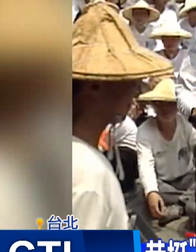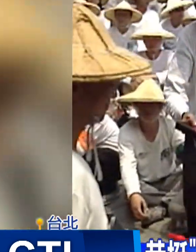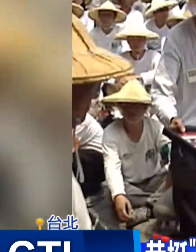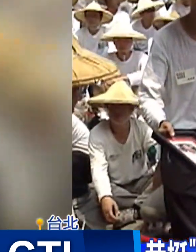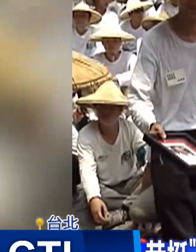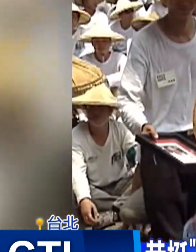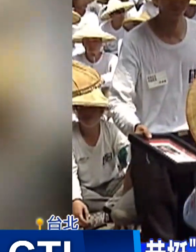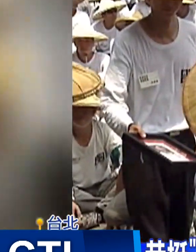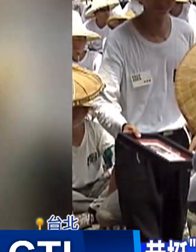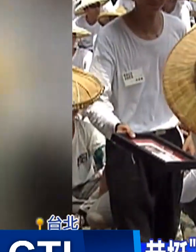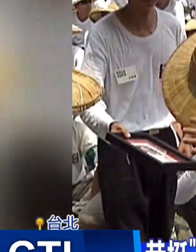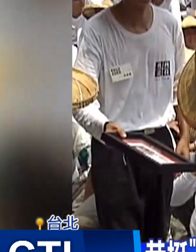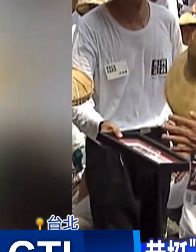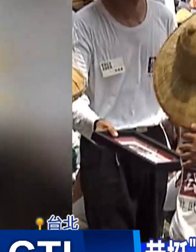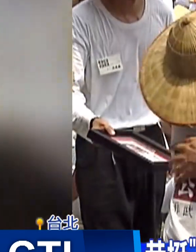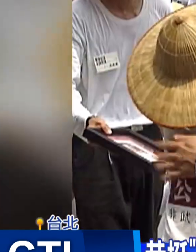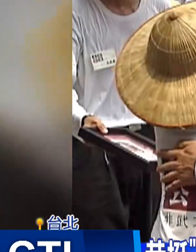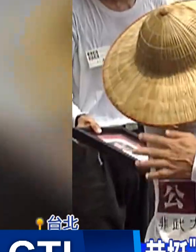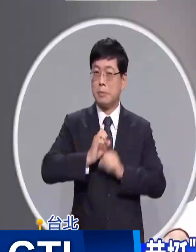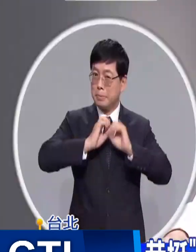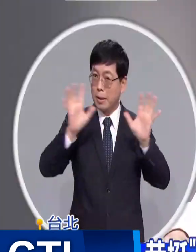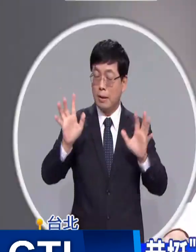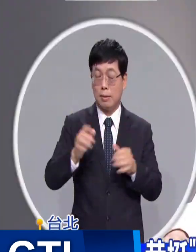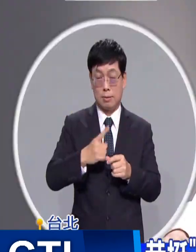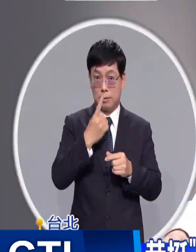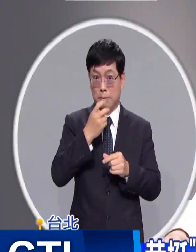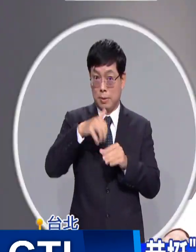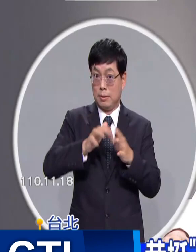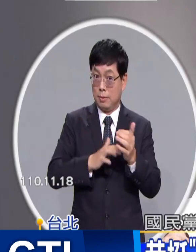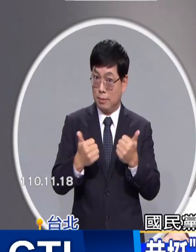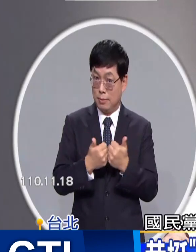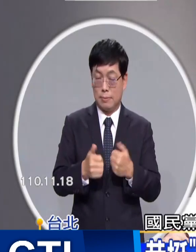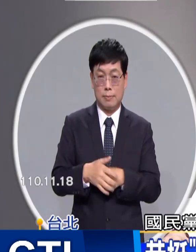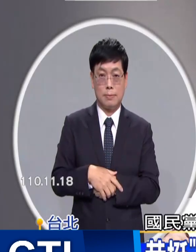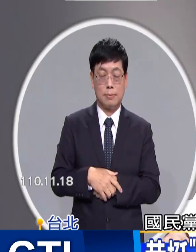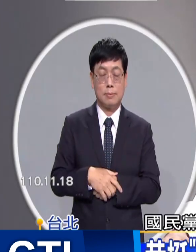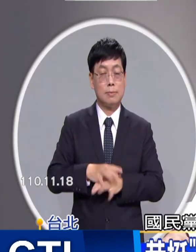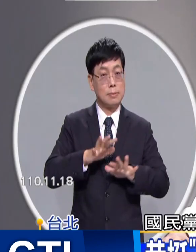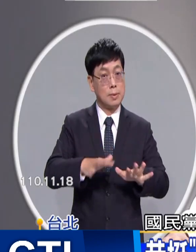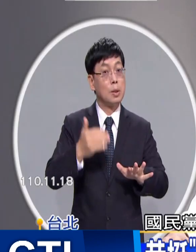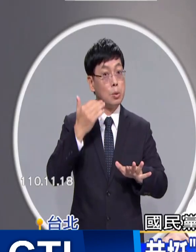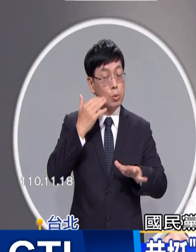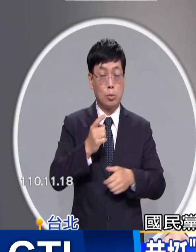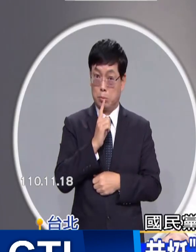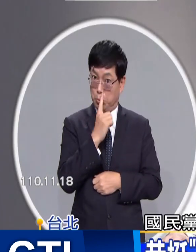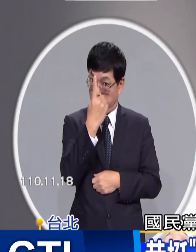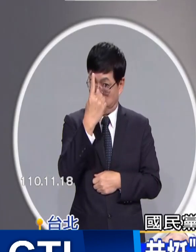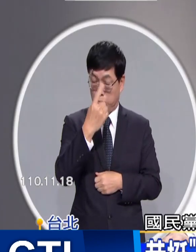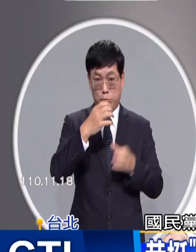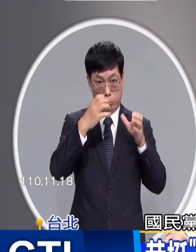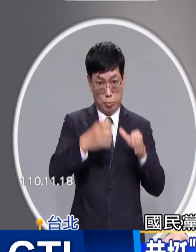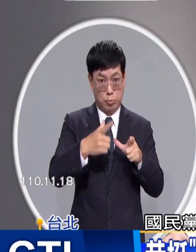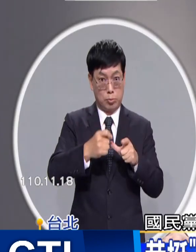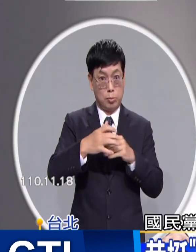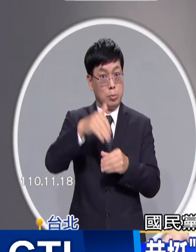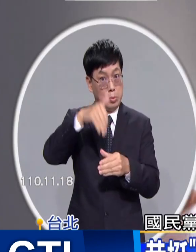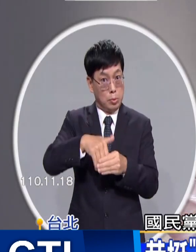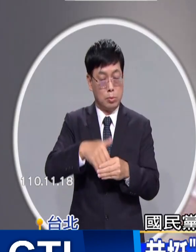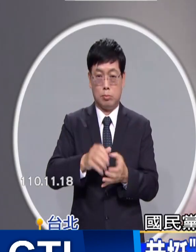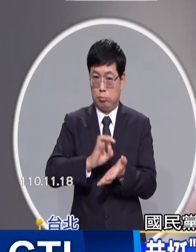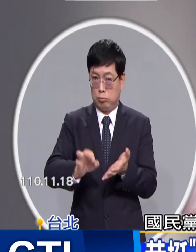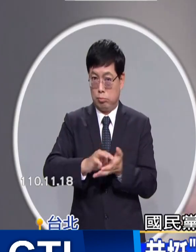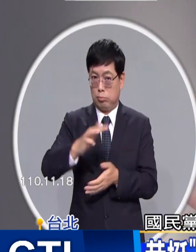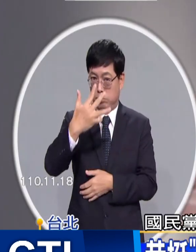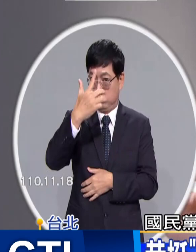国家最省钱，民进党再被打肿脸。 中选会说，今天如果单独办公投，就要